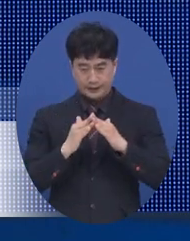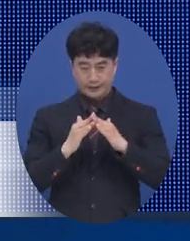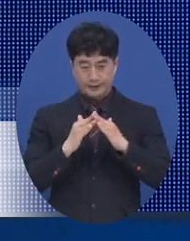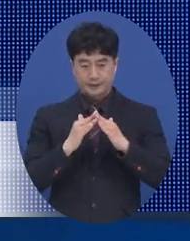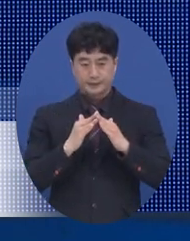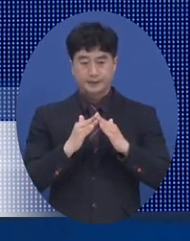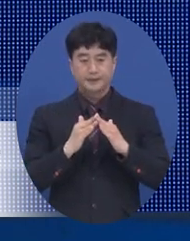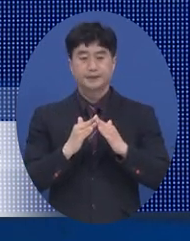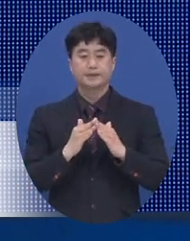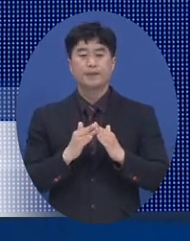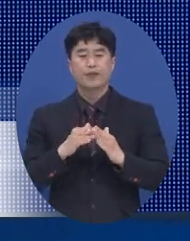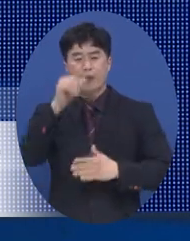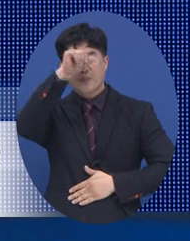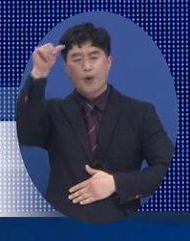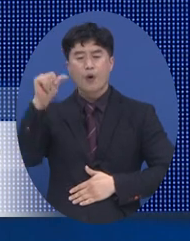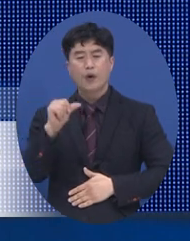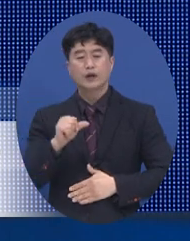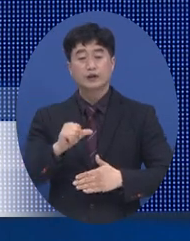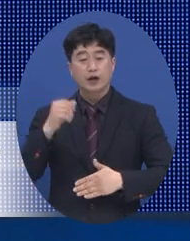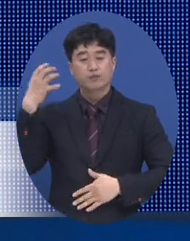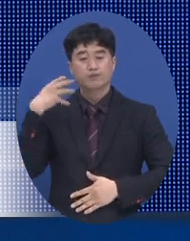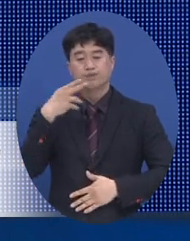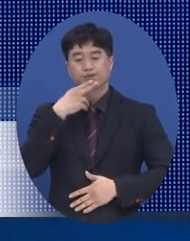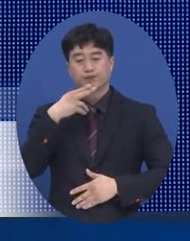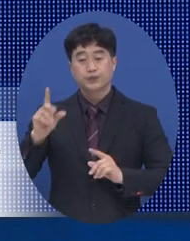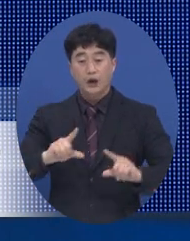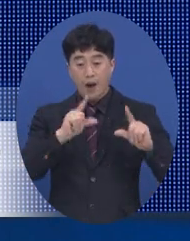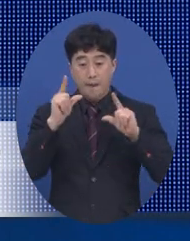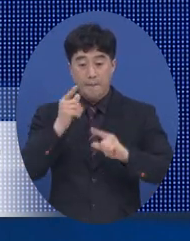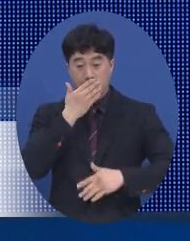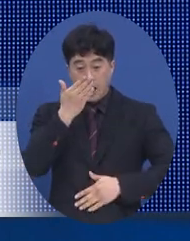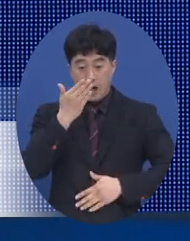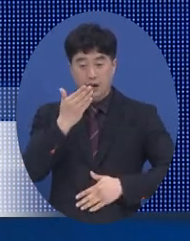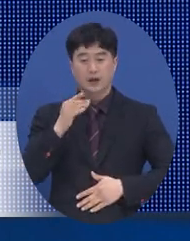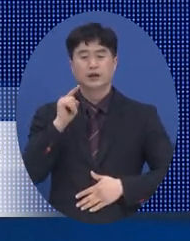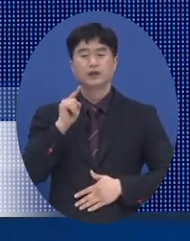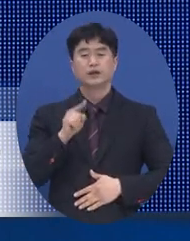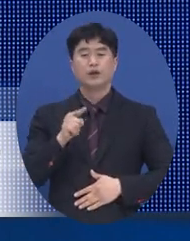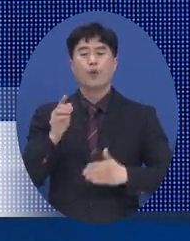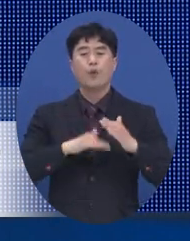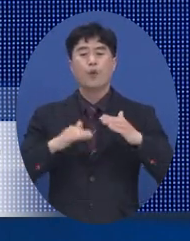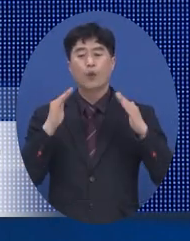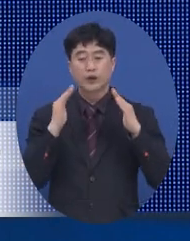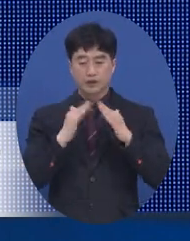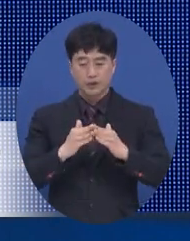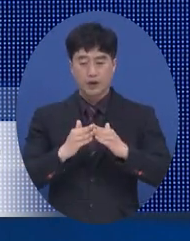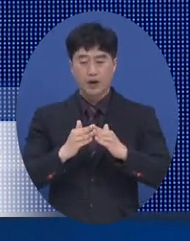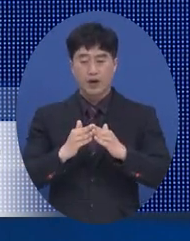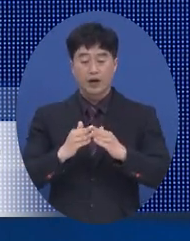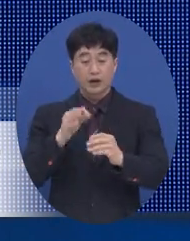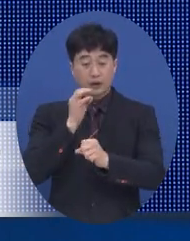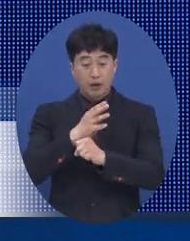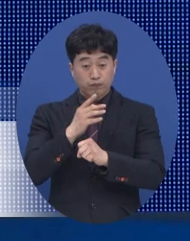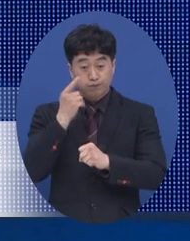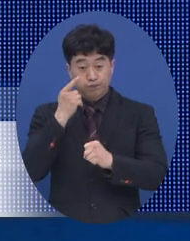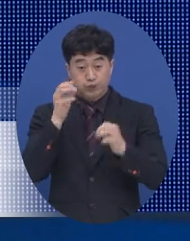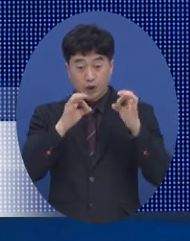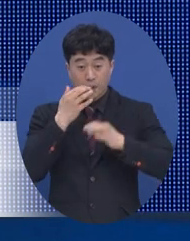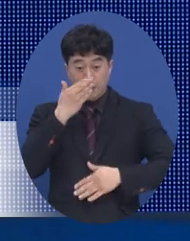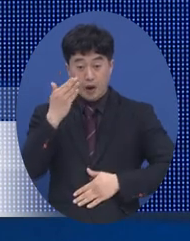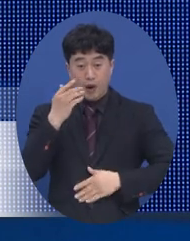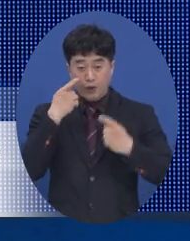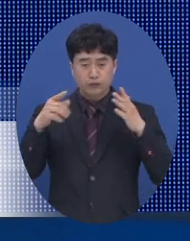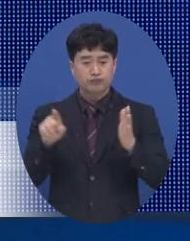주택을 평생 부담 없이 살 수 있다. 그런 주택을 얼마든지 구할 수 있다라는 확신이 들면